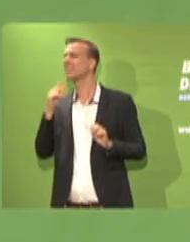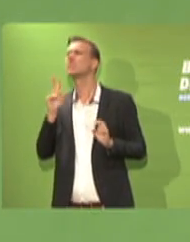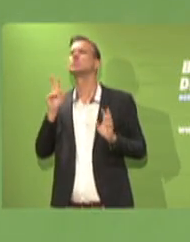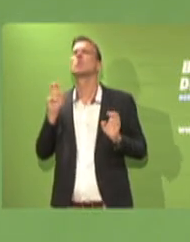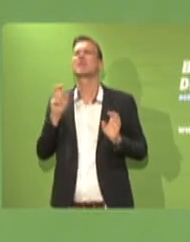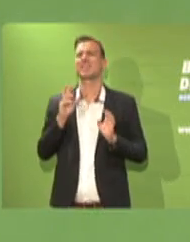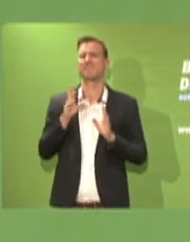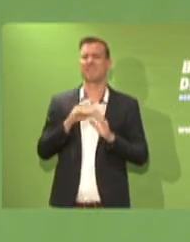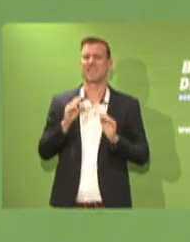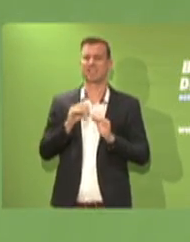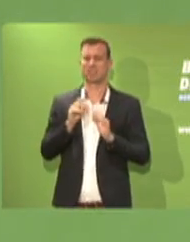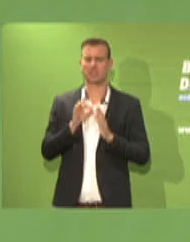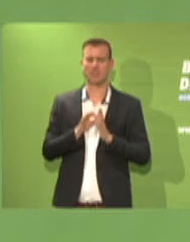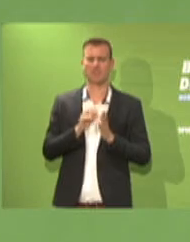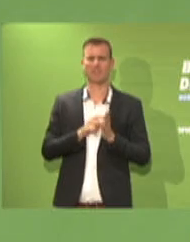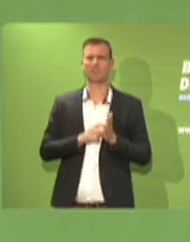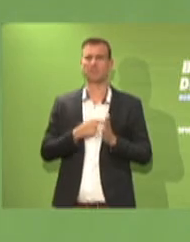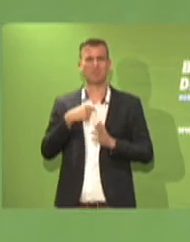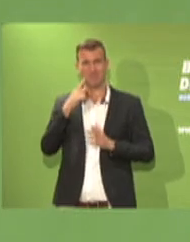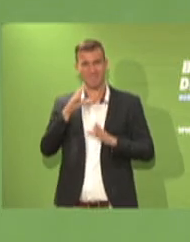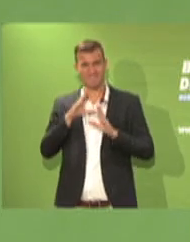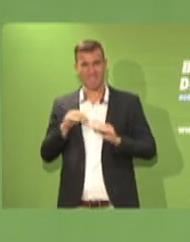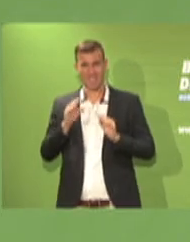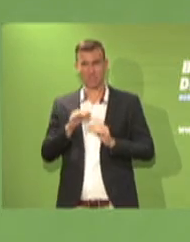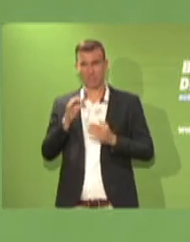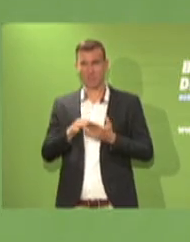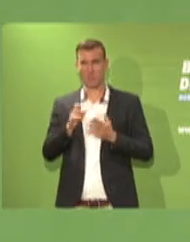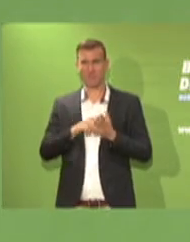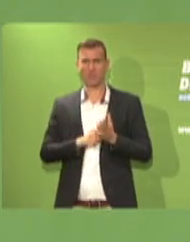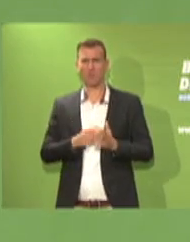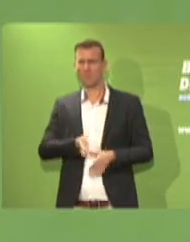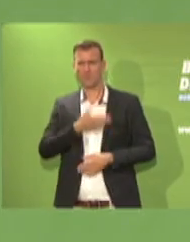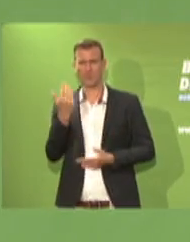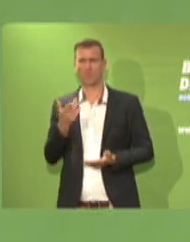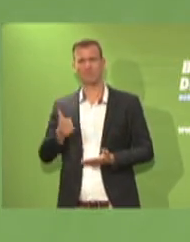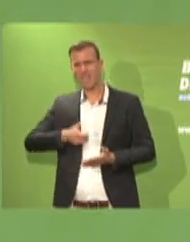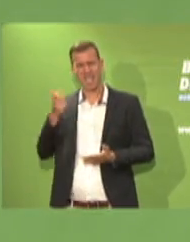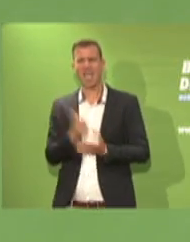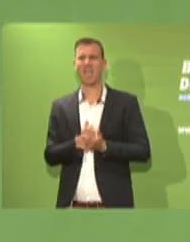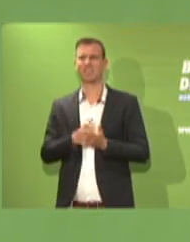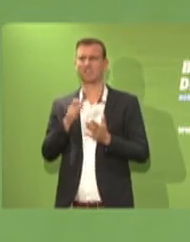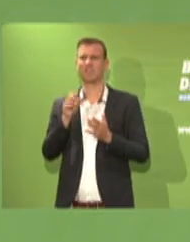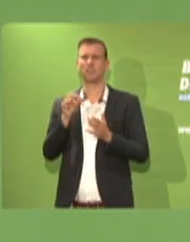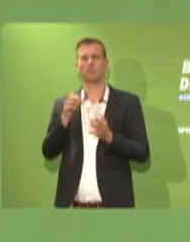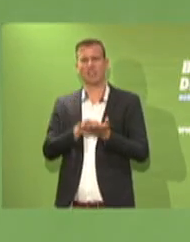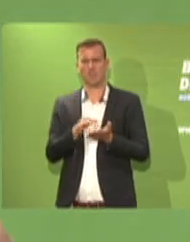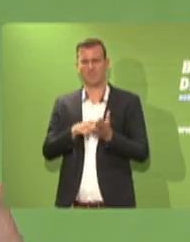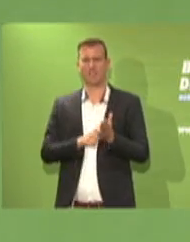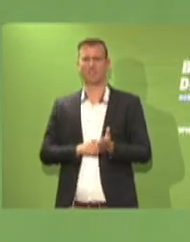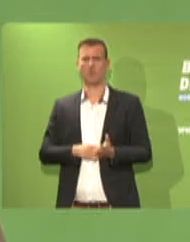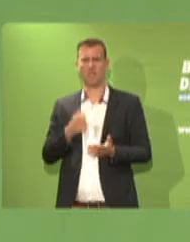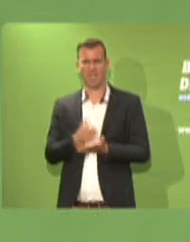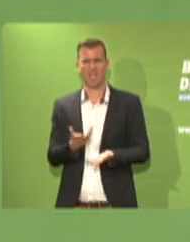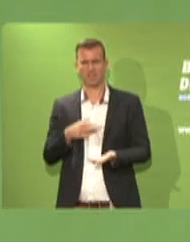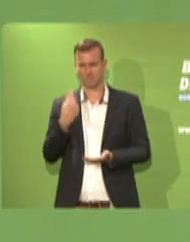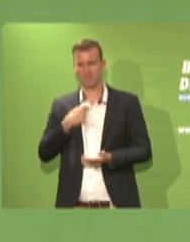Nein, ich bin der Meinung, es sind keine weichen Standortfaktoren, sondern es sind harte Standortfaktoren. Und dabei muss